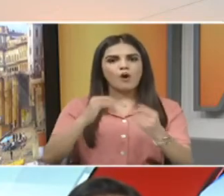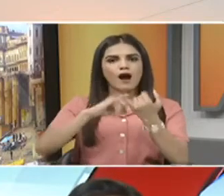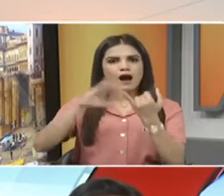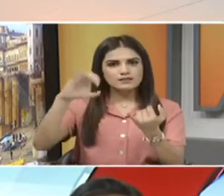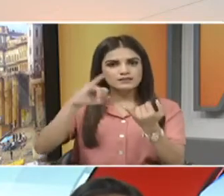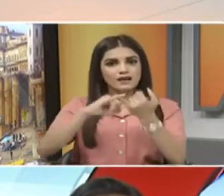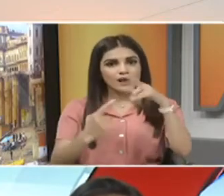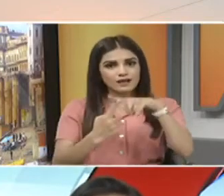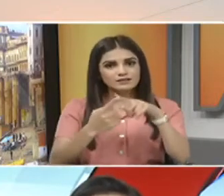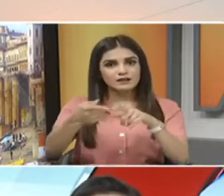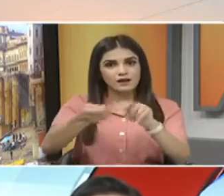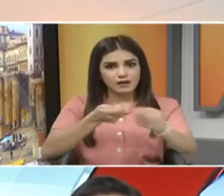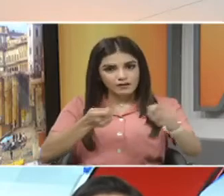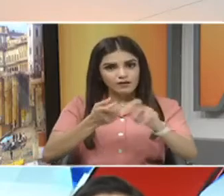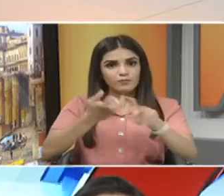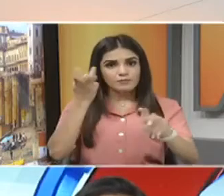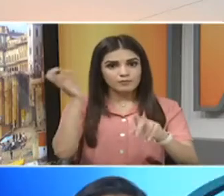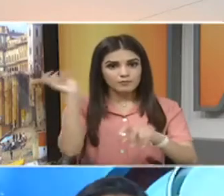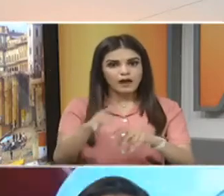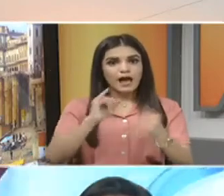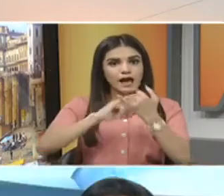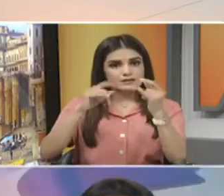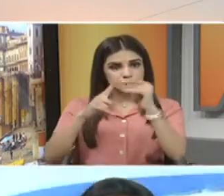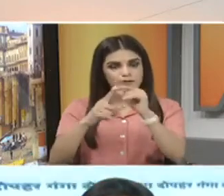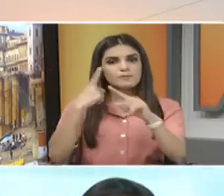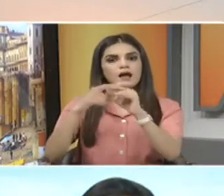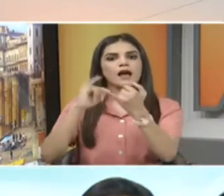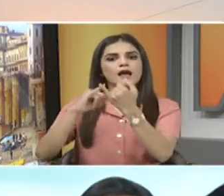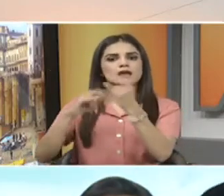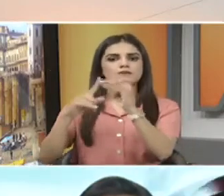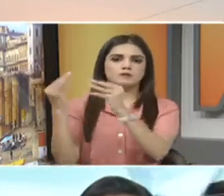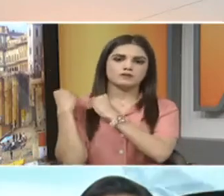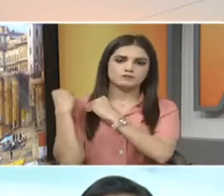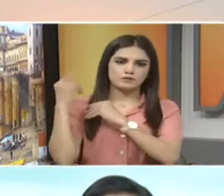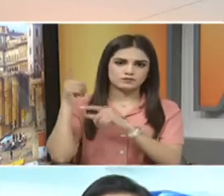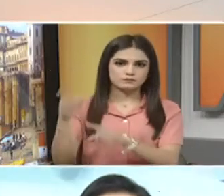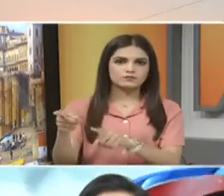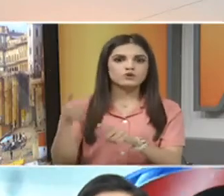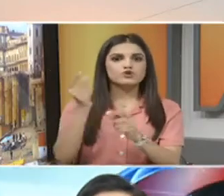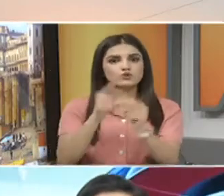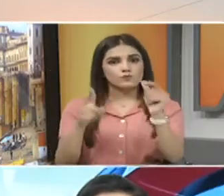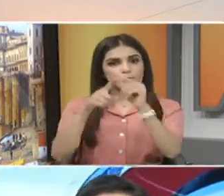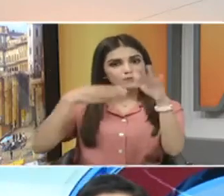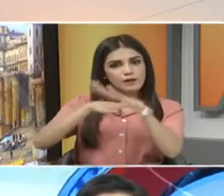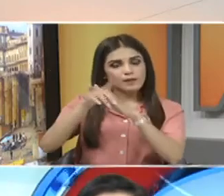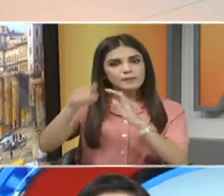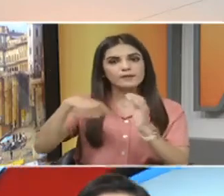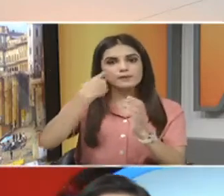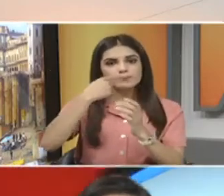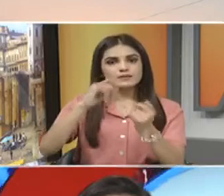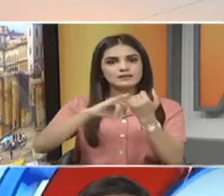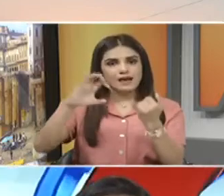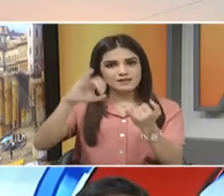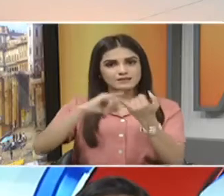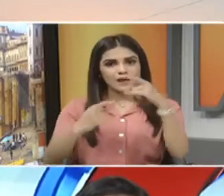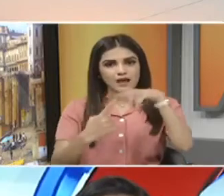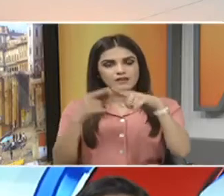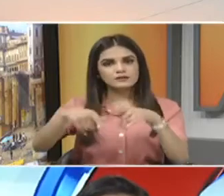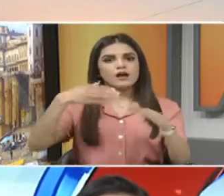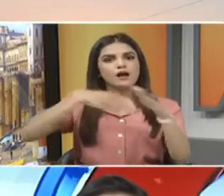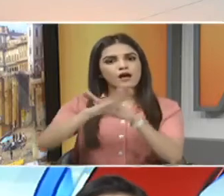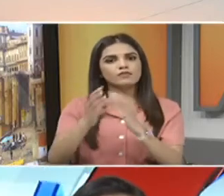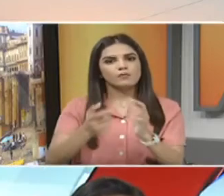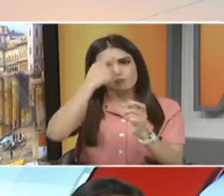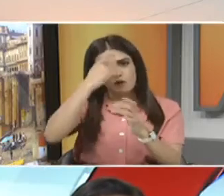जातिवादी हिंसा होती है तो एसपी और एसएसपी जिम्मेदार होंगे। यूपी में सांप्रदायिक और जाति विवाद